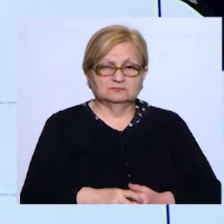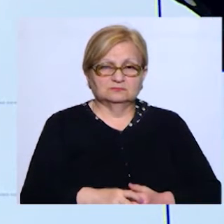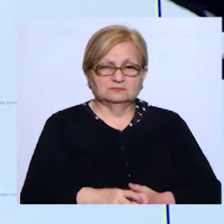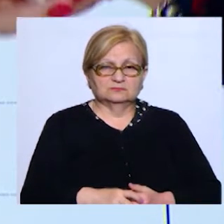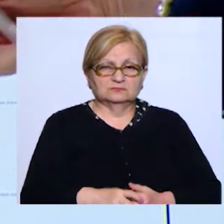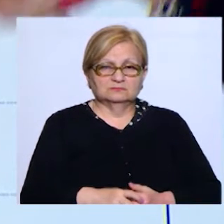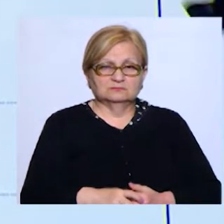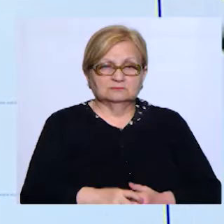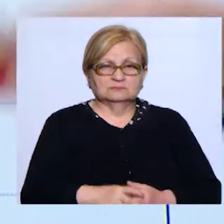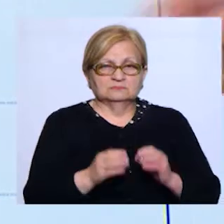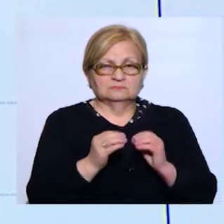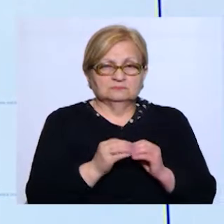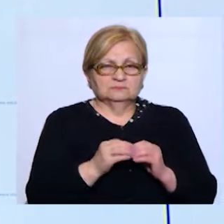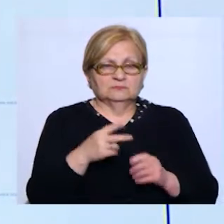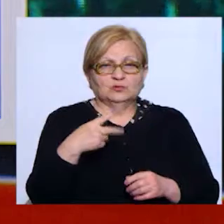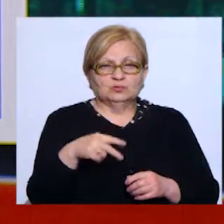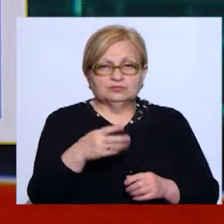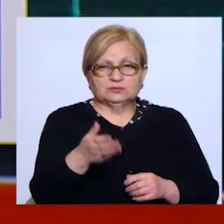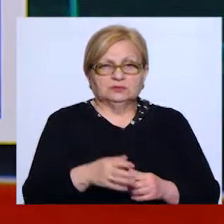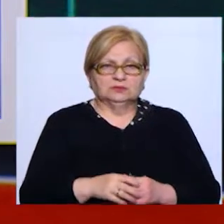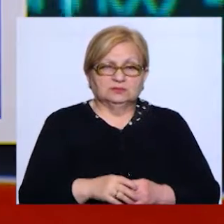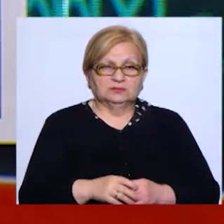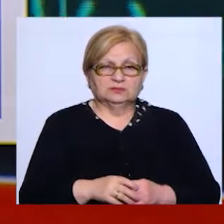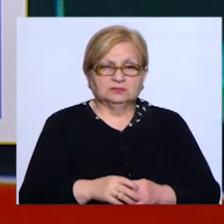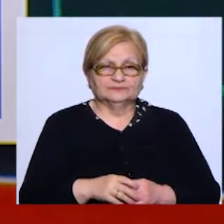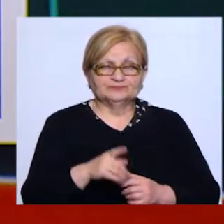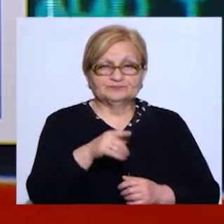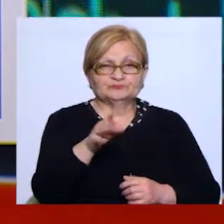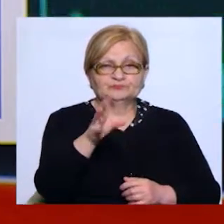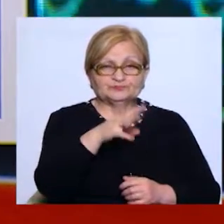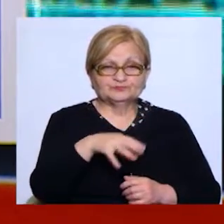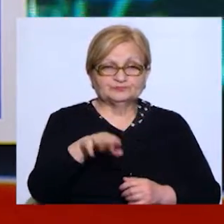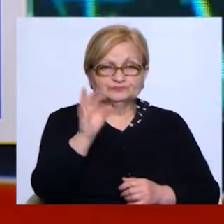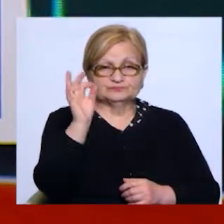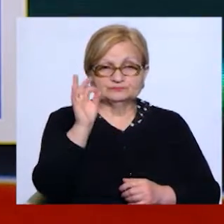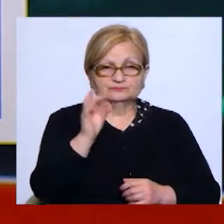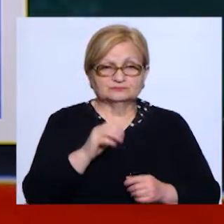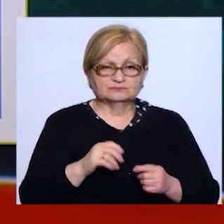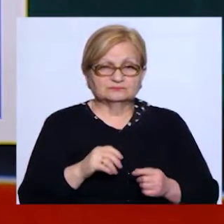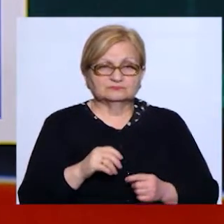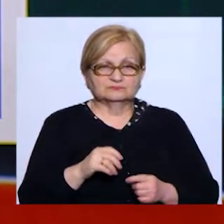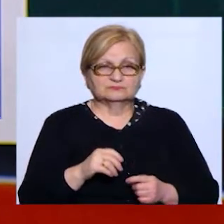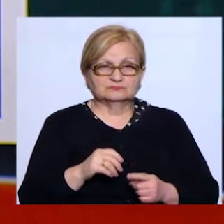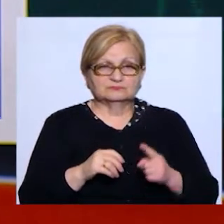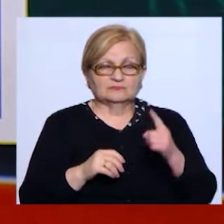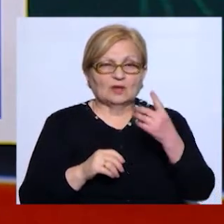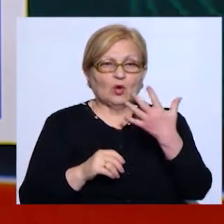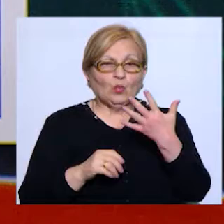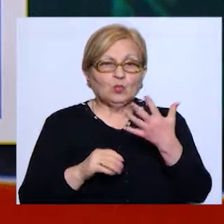დავიანგარიშოთ, ნახე 10, 5 და 20 მონაცემი. ესე იგი სიხშირია, ხო? ის მაგალითად ერთმად ხუთი